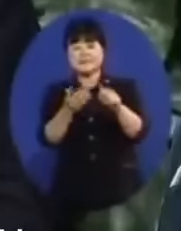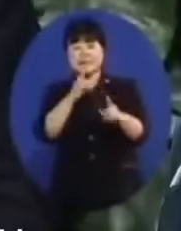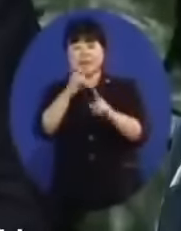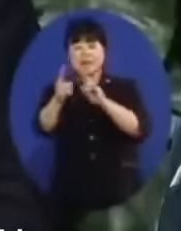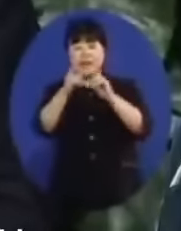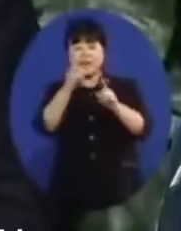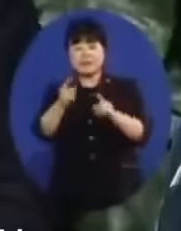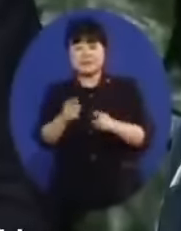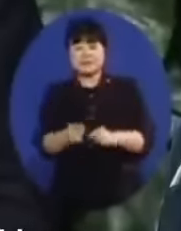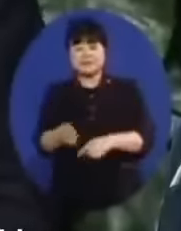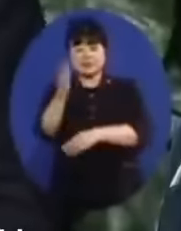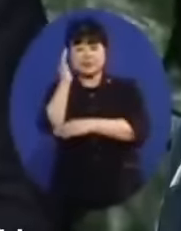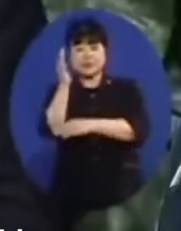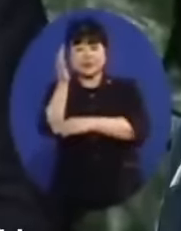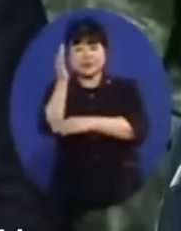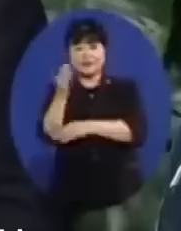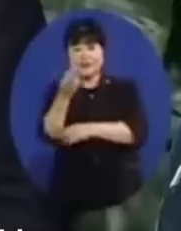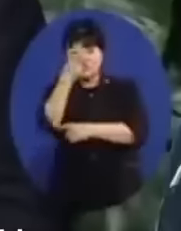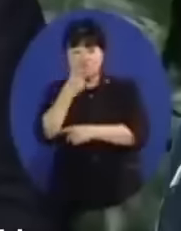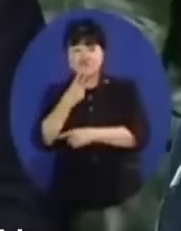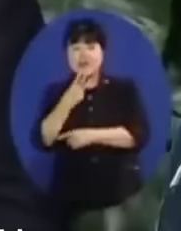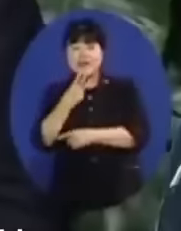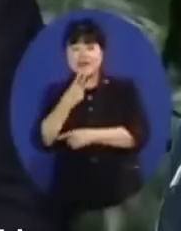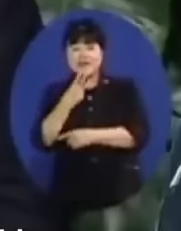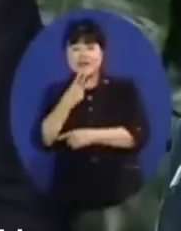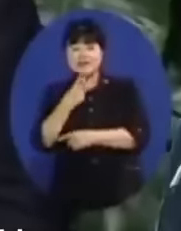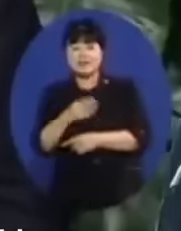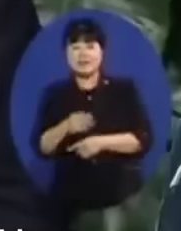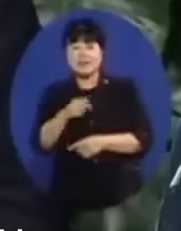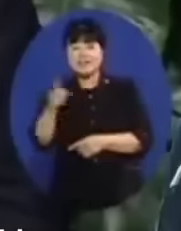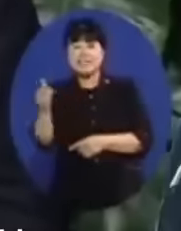말씀을 전하고 계실 때 유대인의 관원인 니고데모가